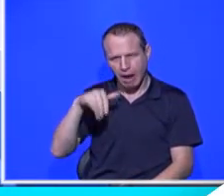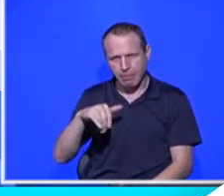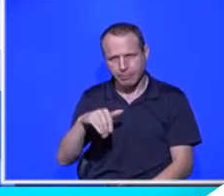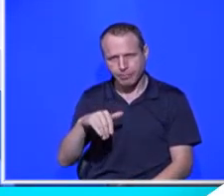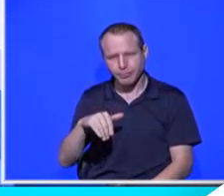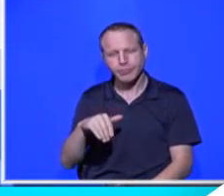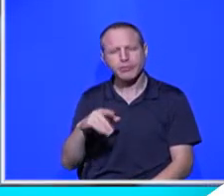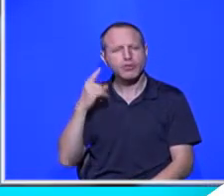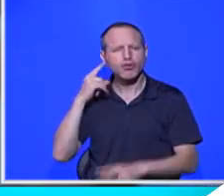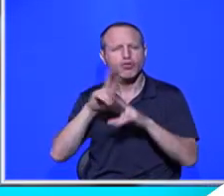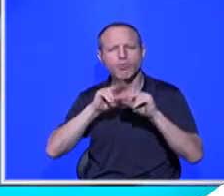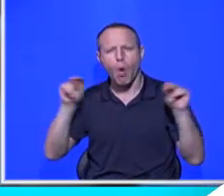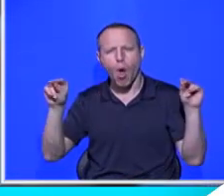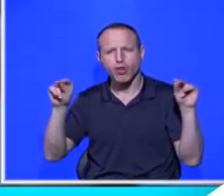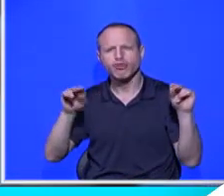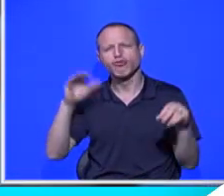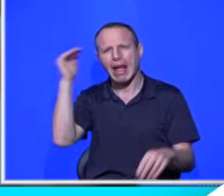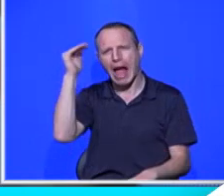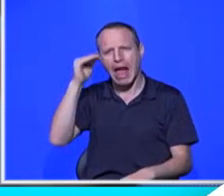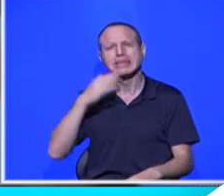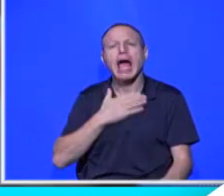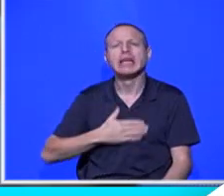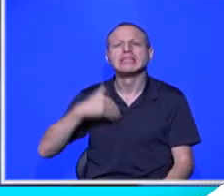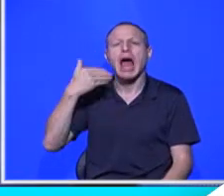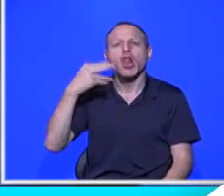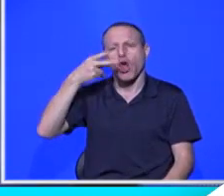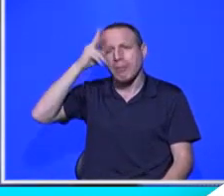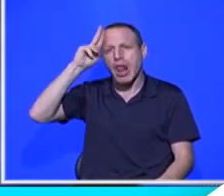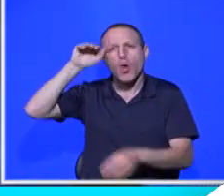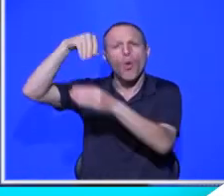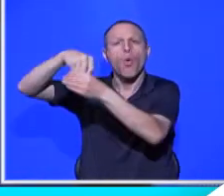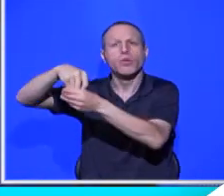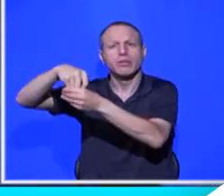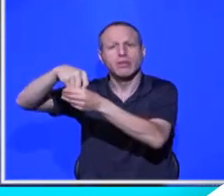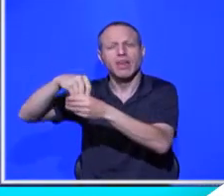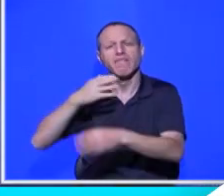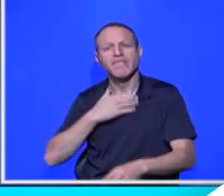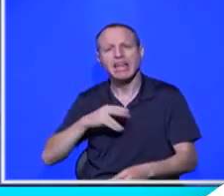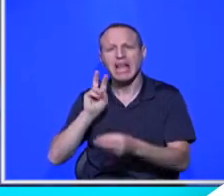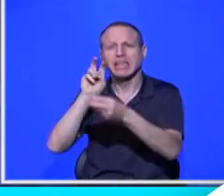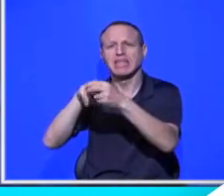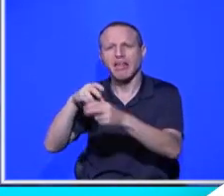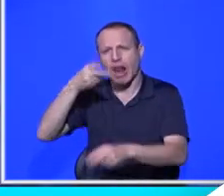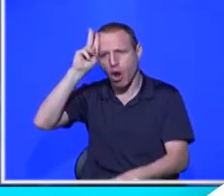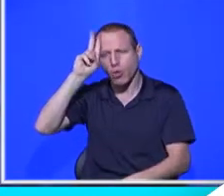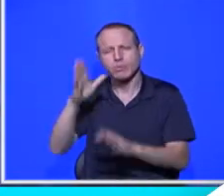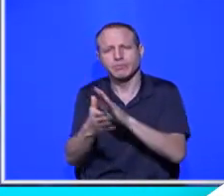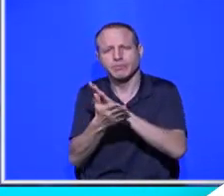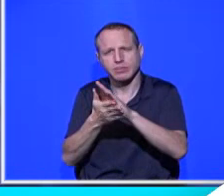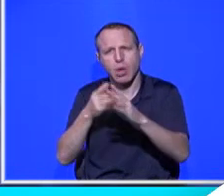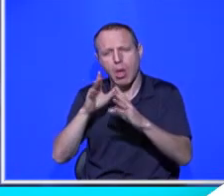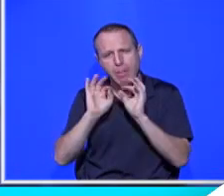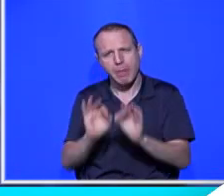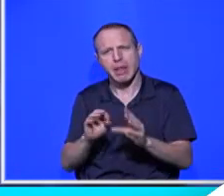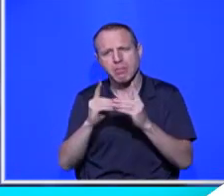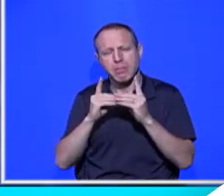אגב, השמועות על כך שבני גנץ בכלל רצה להיות בליכוד ורצה להצטרף אל הליכוד, התחילו באמת בתחילת